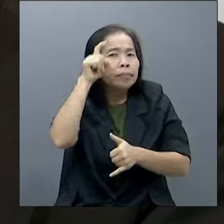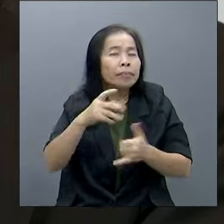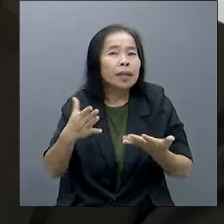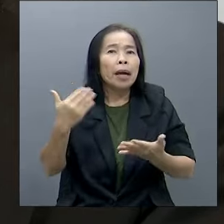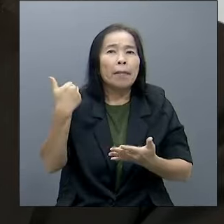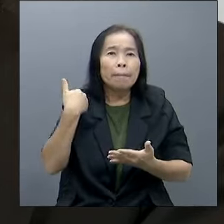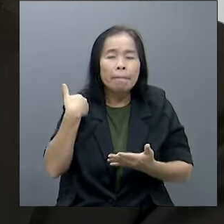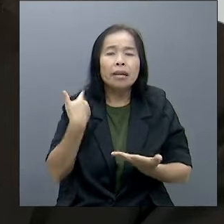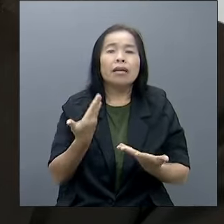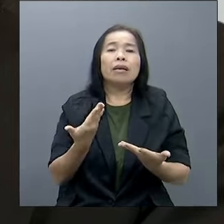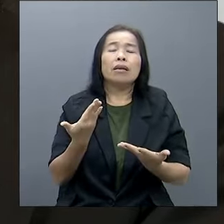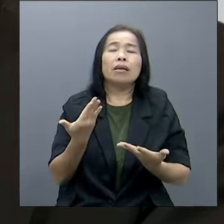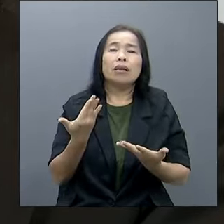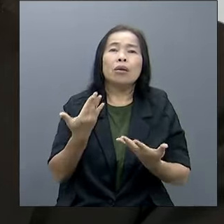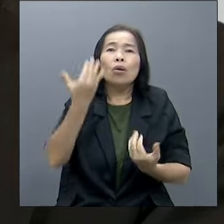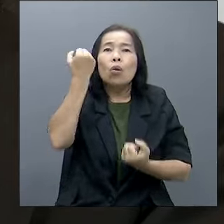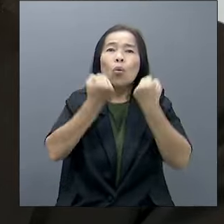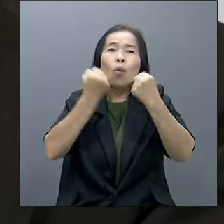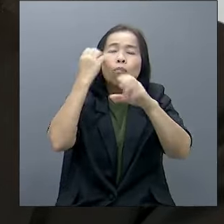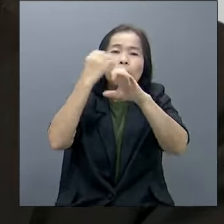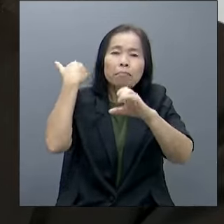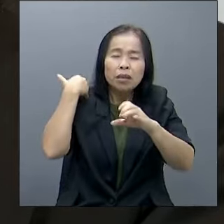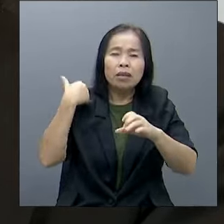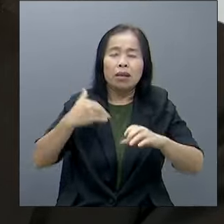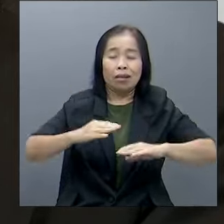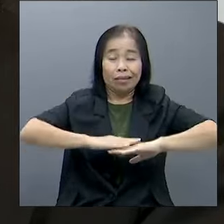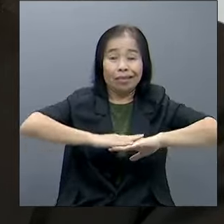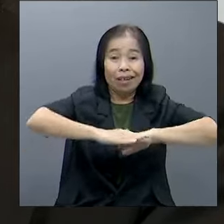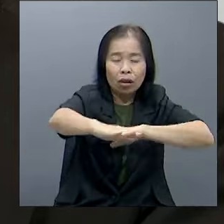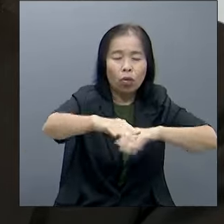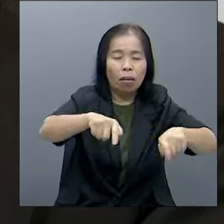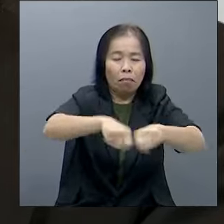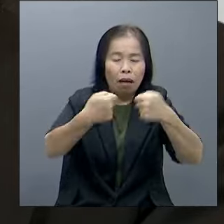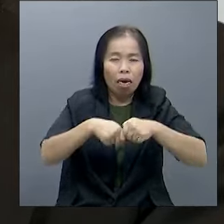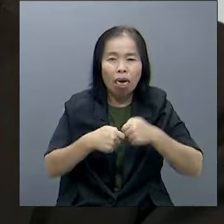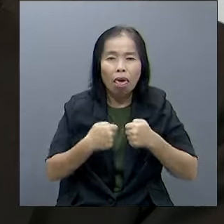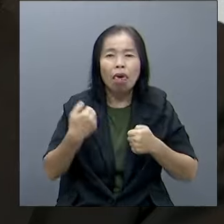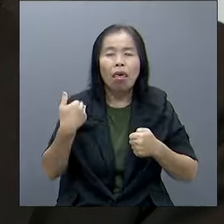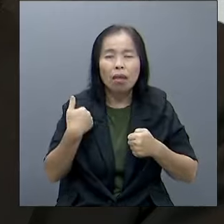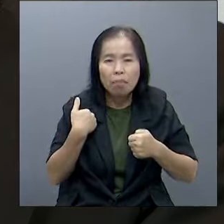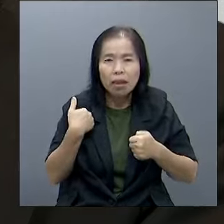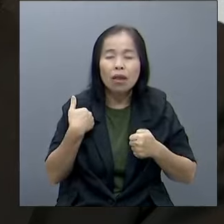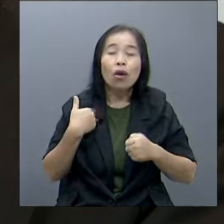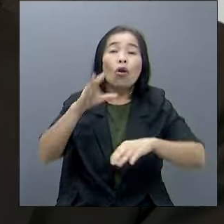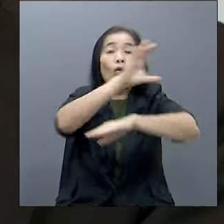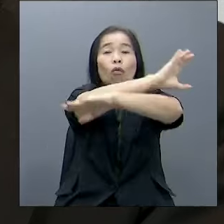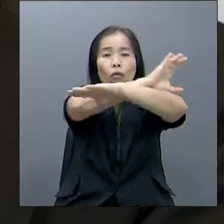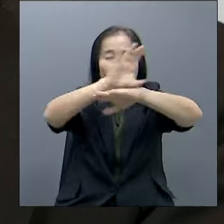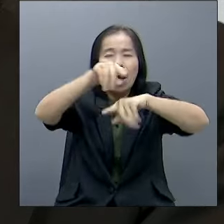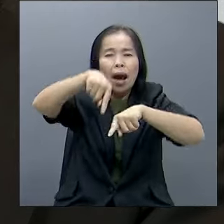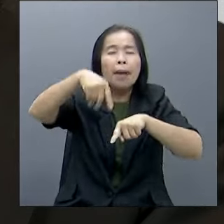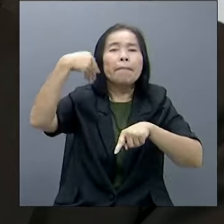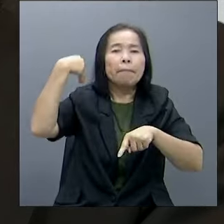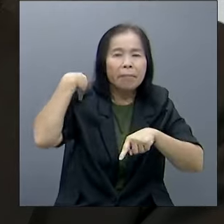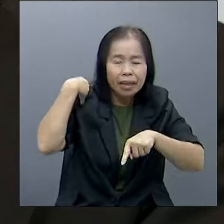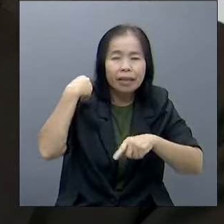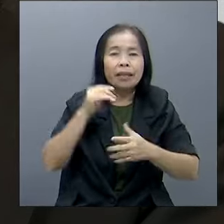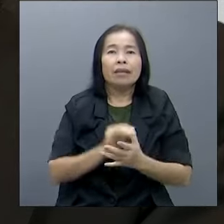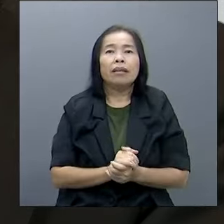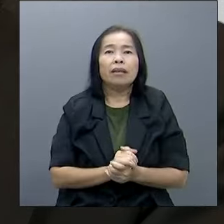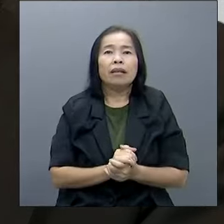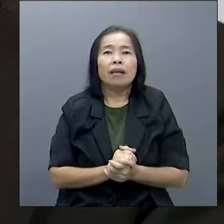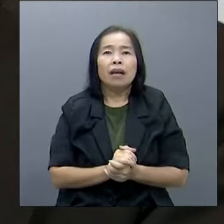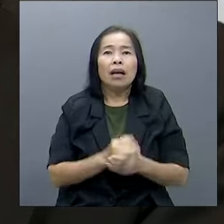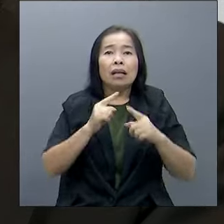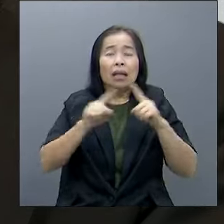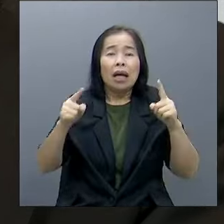้าบิ่งผ่านะตัถนนก็มีลกษณะที่เป็ใเกตเมืองและก็ไม่คอยกลางมากนะ เพรฉนั้ตัรถเปสขนาด